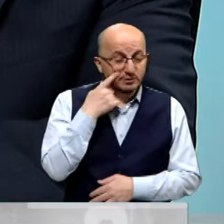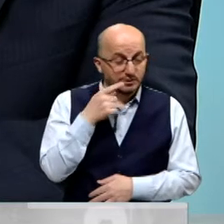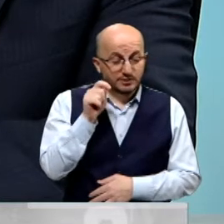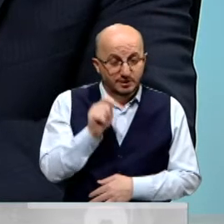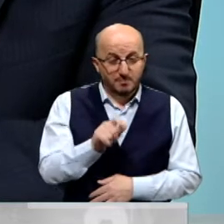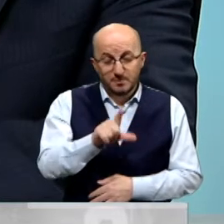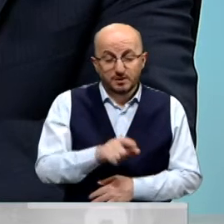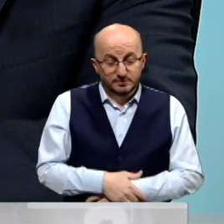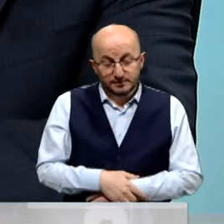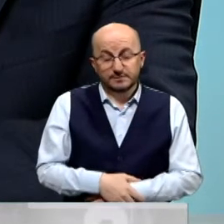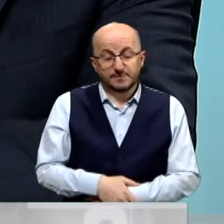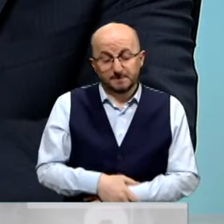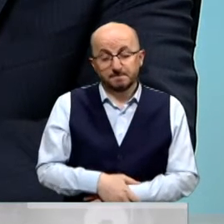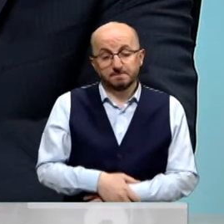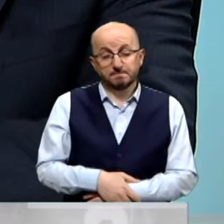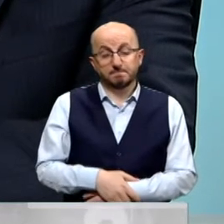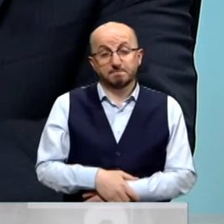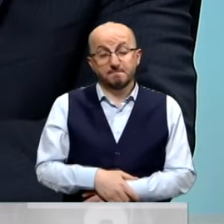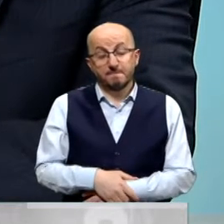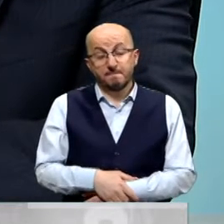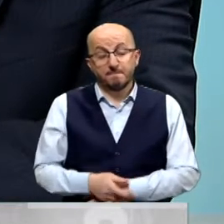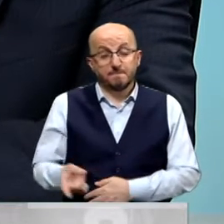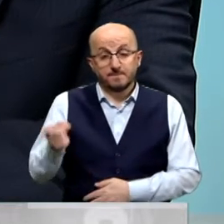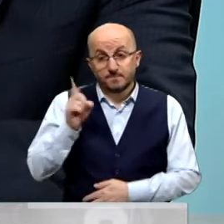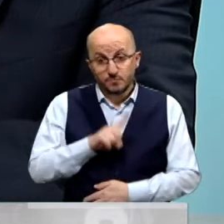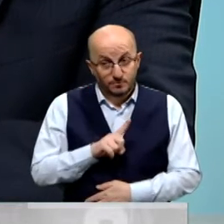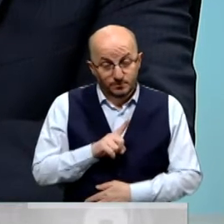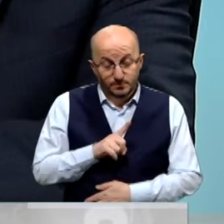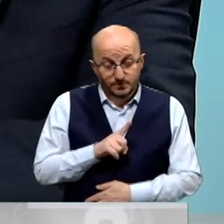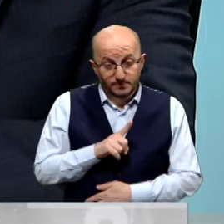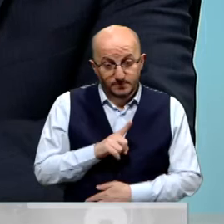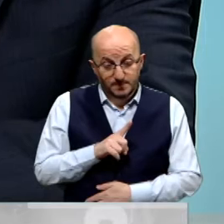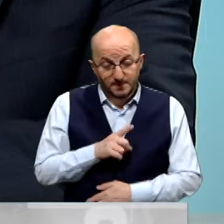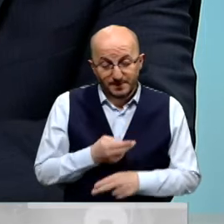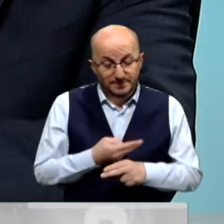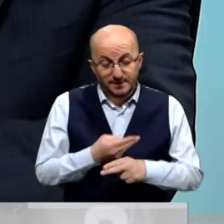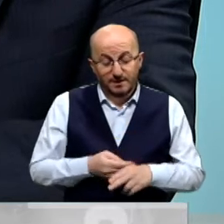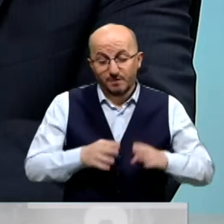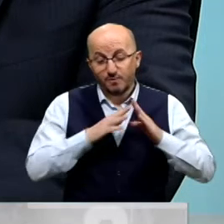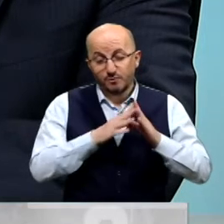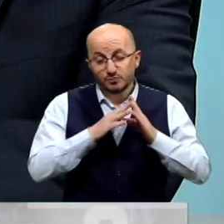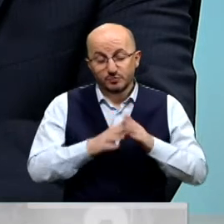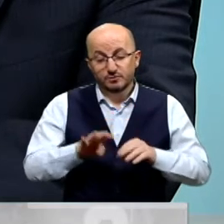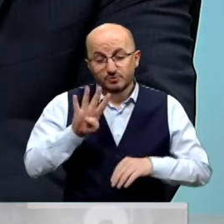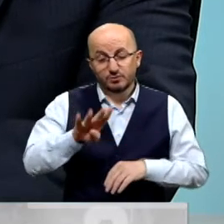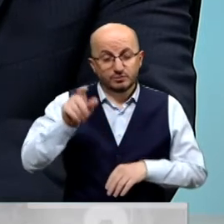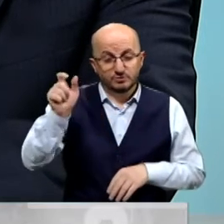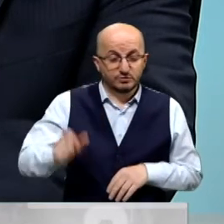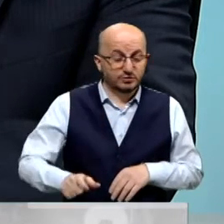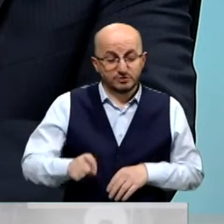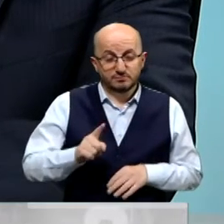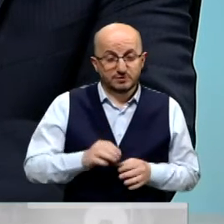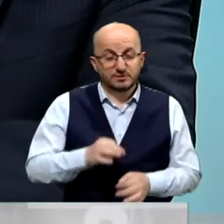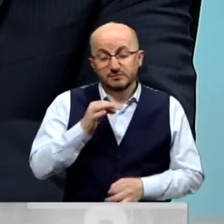yapmalıyız Hüsnü şehadette bulunmalıyız Çünkü Eee mesela komşularından D kişi bir